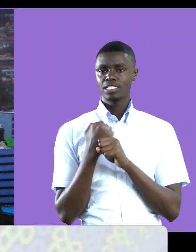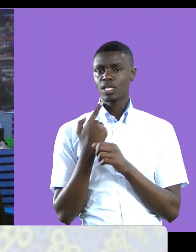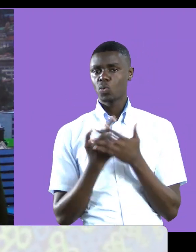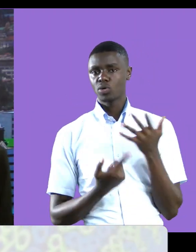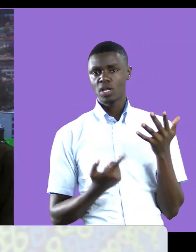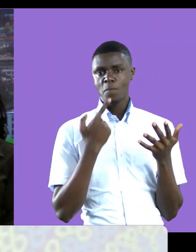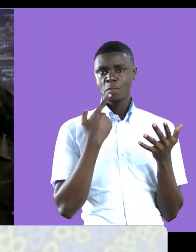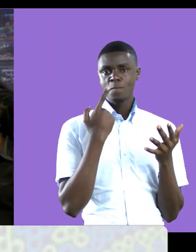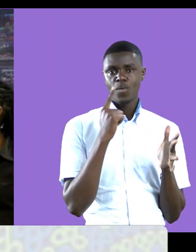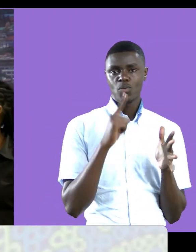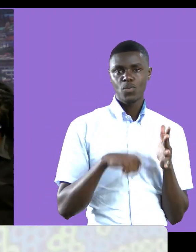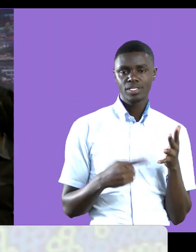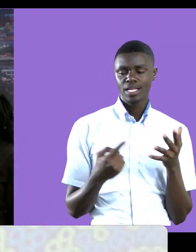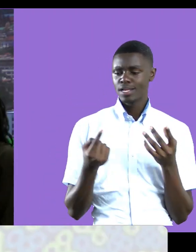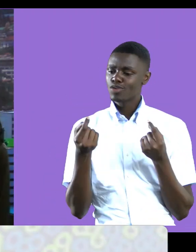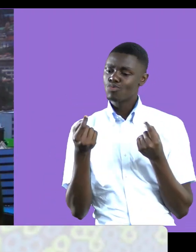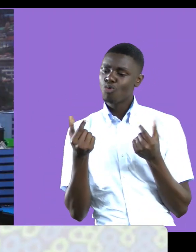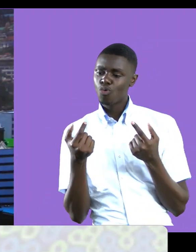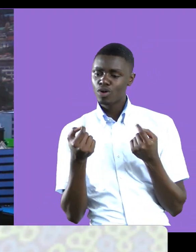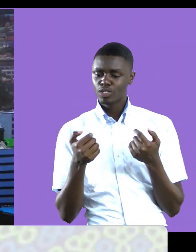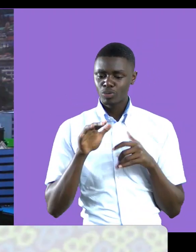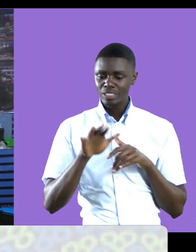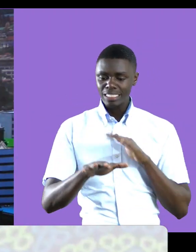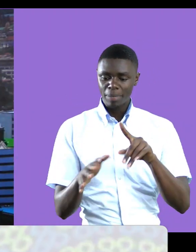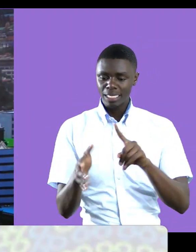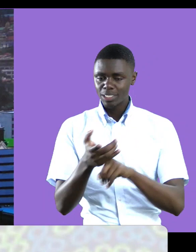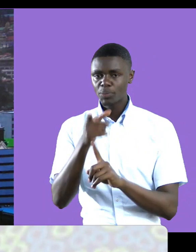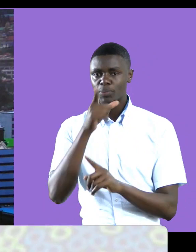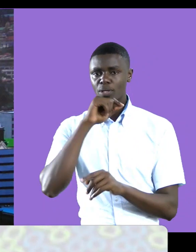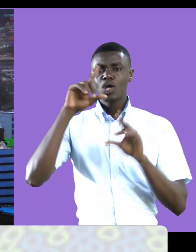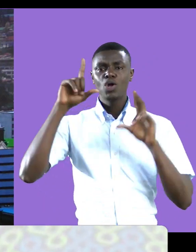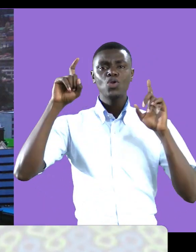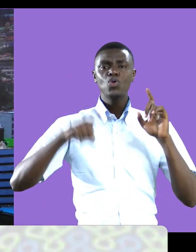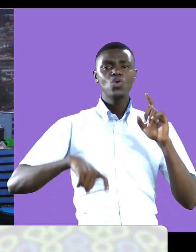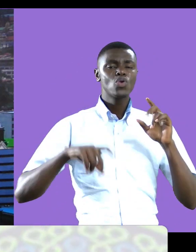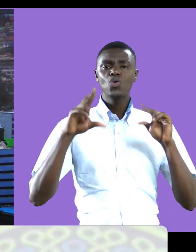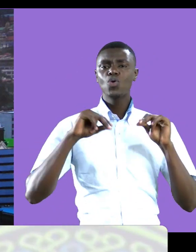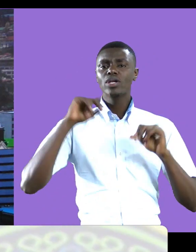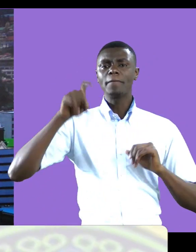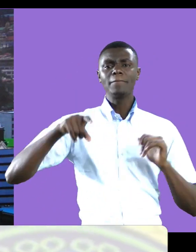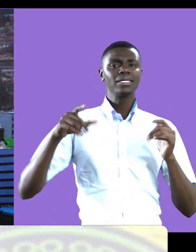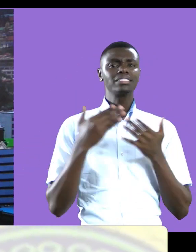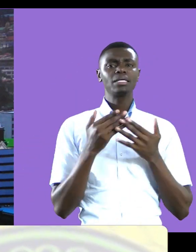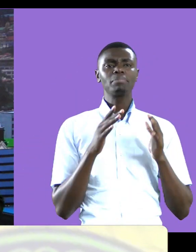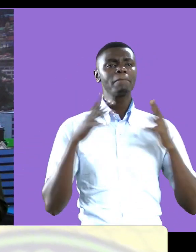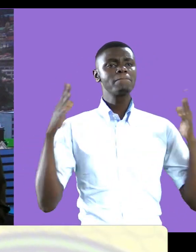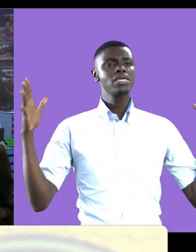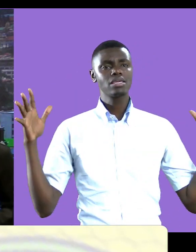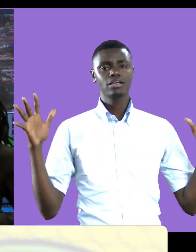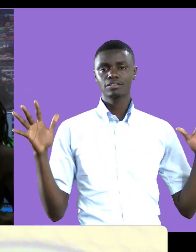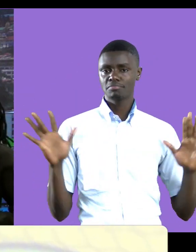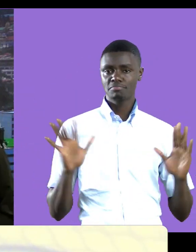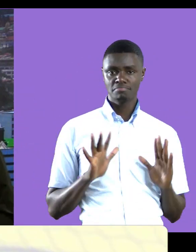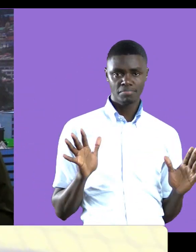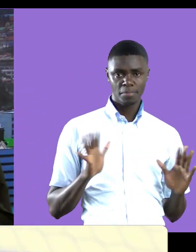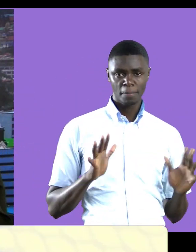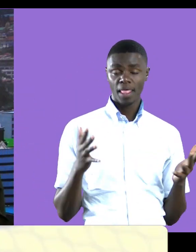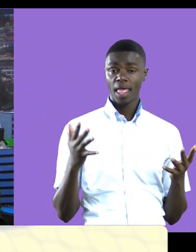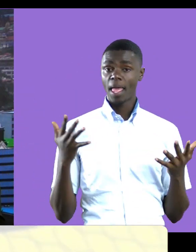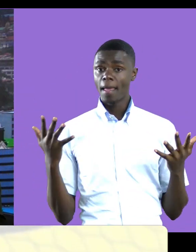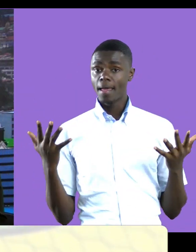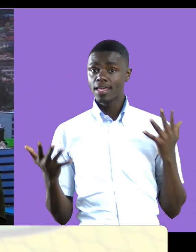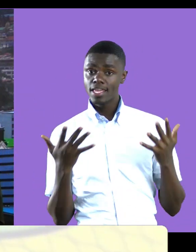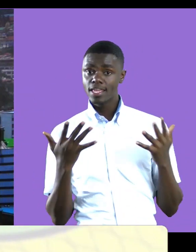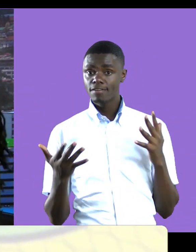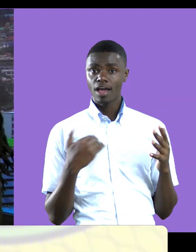tumesema nile ile kidogo unajua ile si lazima ikue something big. Hii kwa ni mtu wangu nilianza mwaka kama kuna